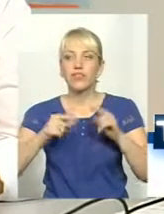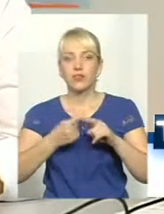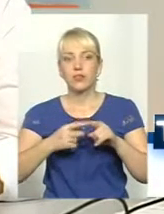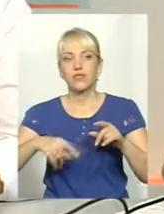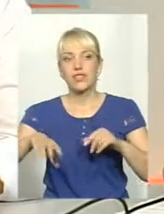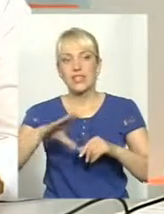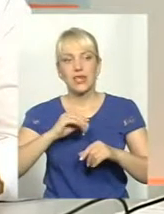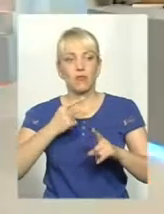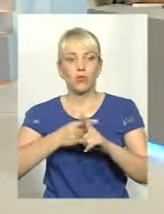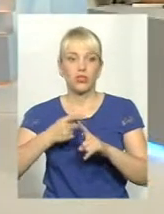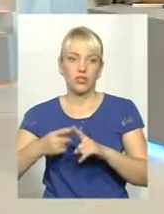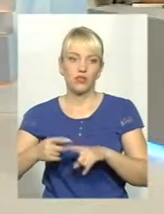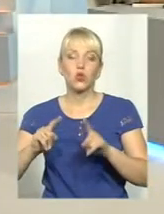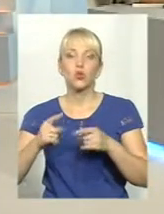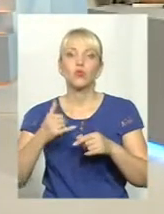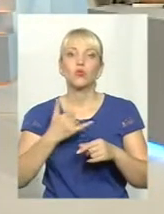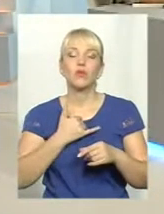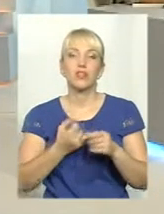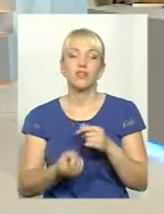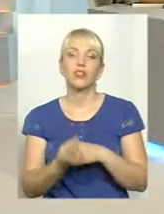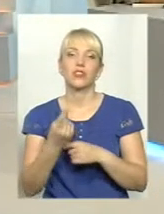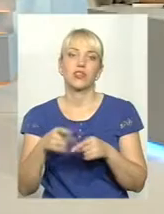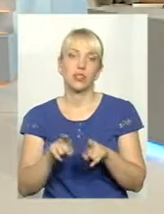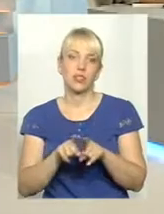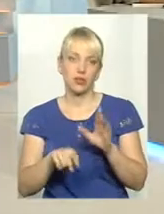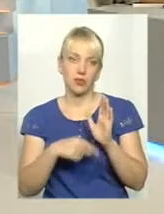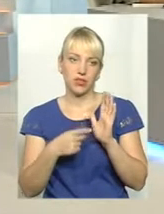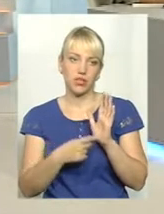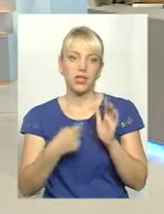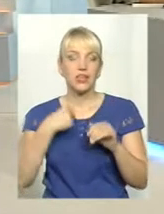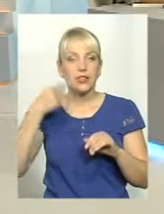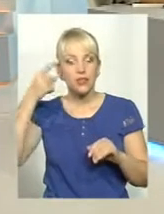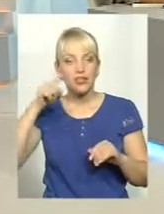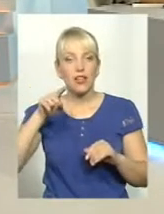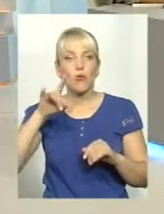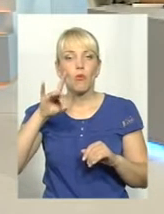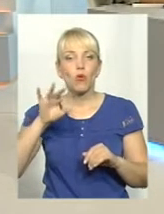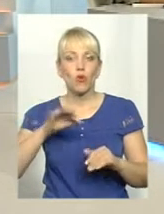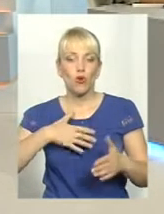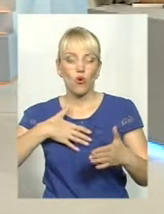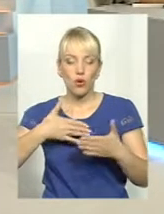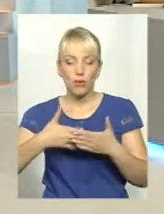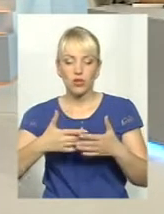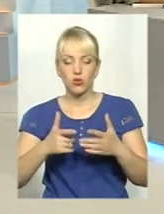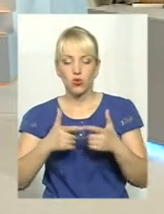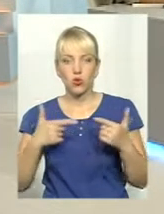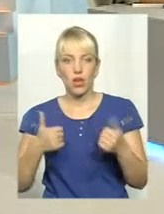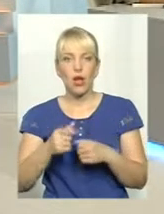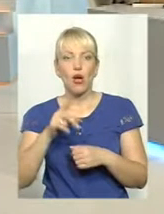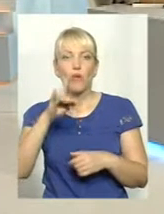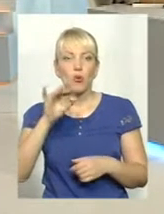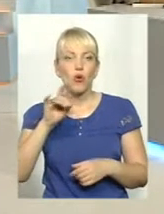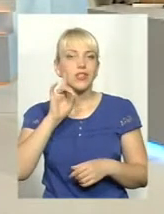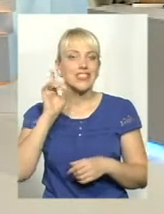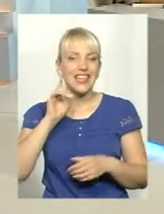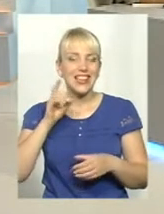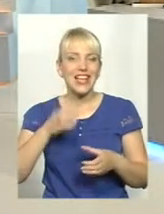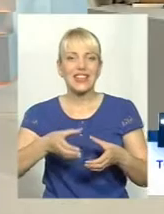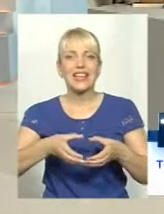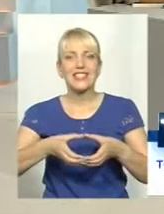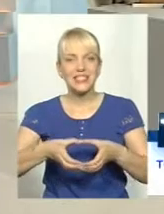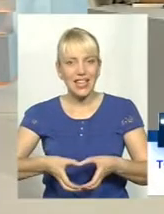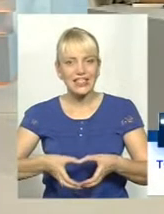ласка, звертайтеся в обласну державну адміністрацію. Розробники готові спілкуватися, враховувати все. І я вважаю,